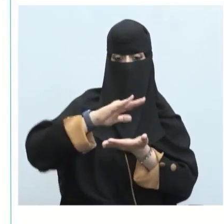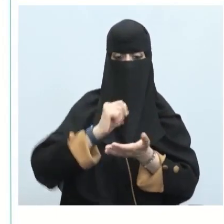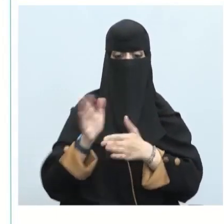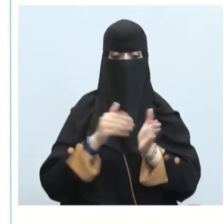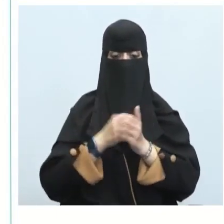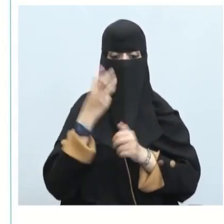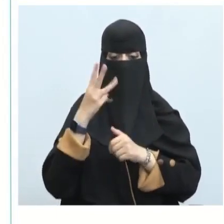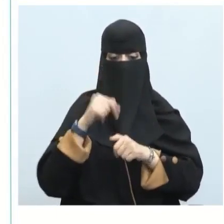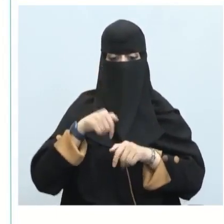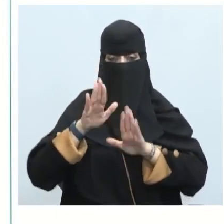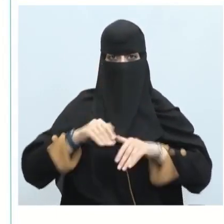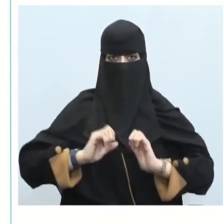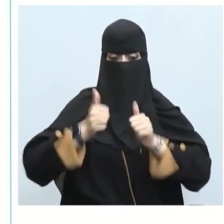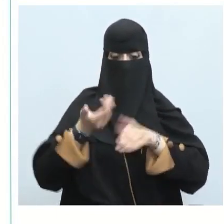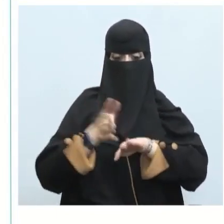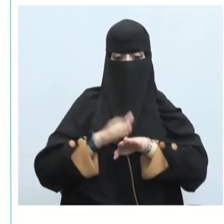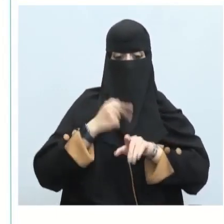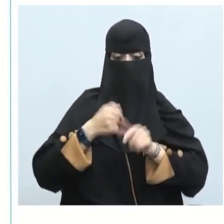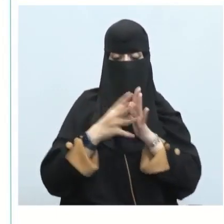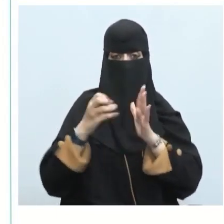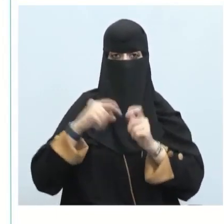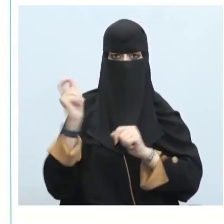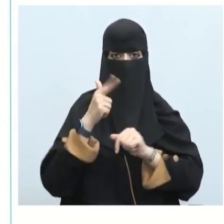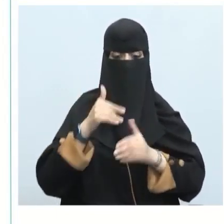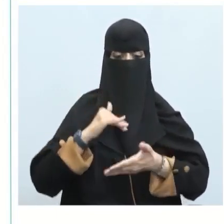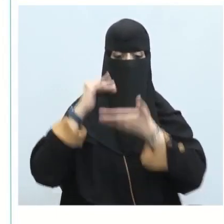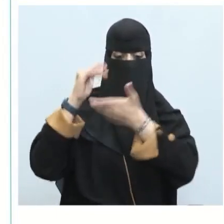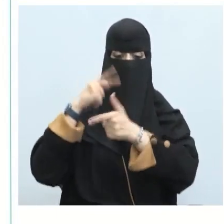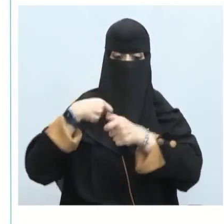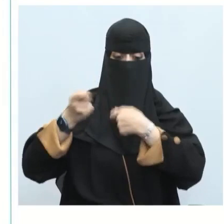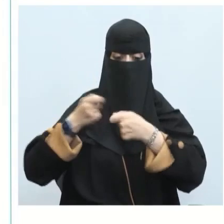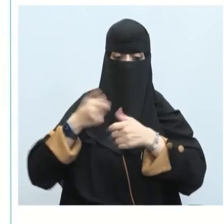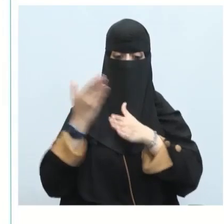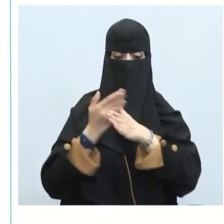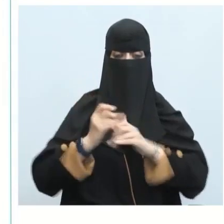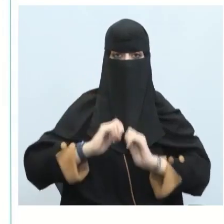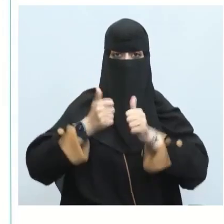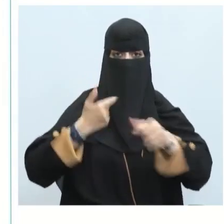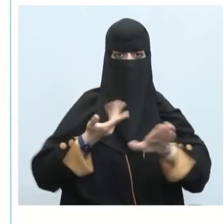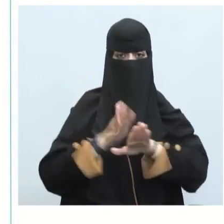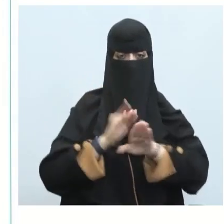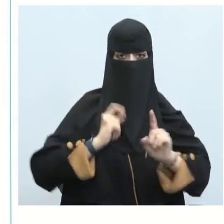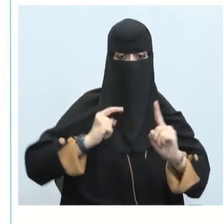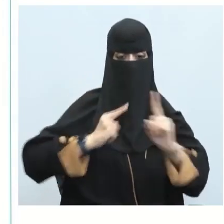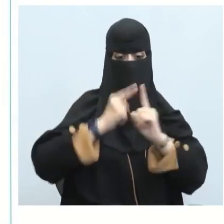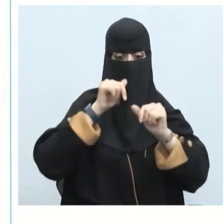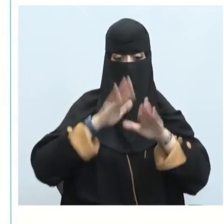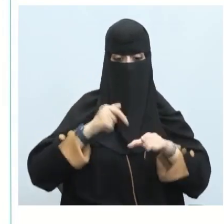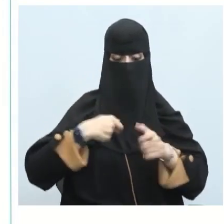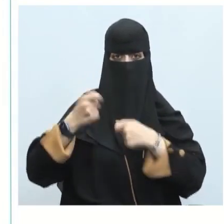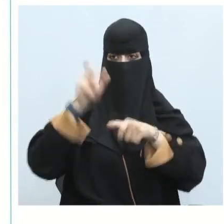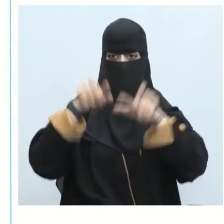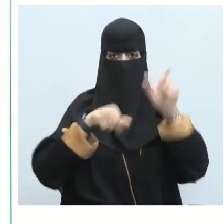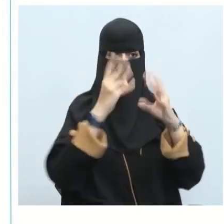والطباعه ثلاثه يمكن الحصول على نتيجه سريعه للحمله التسويقيه بسبب القدره على استهداف